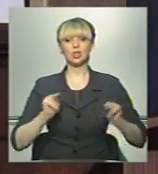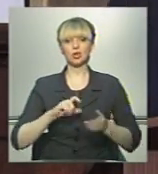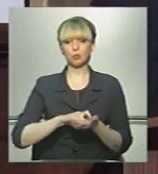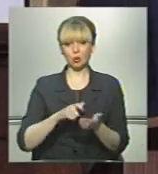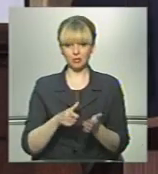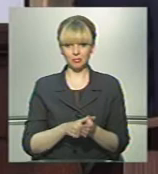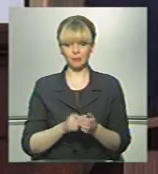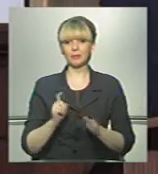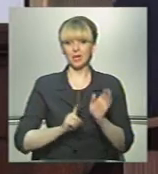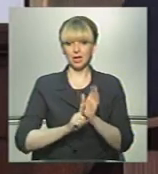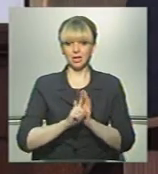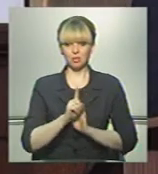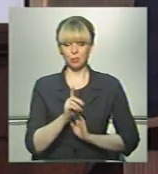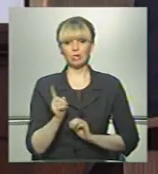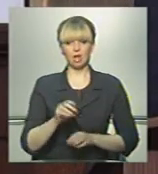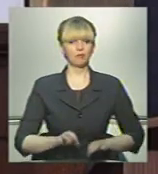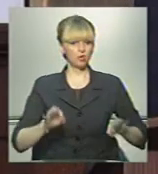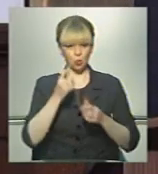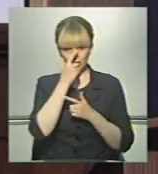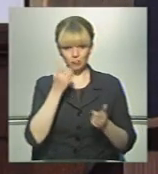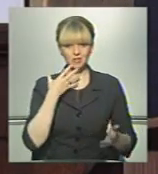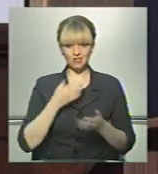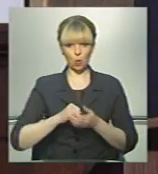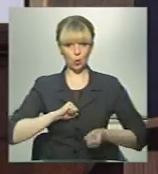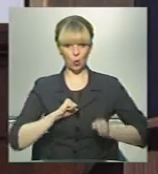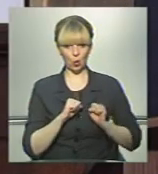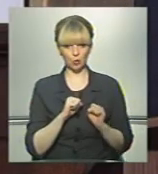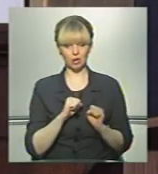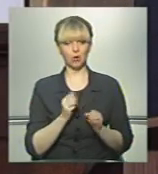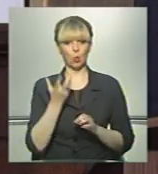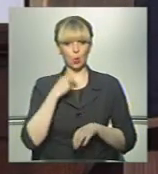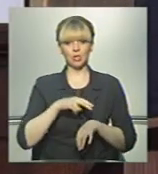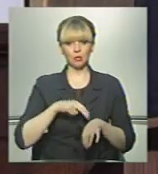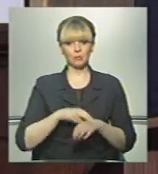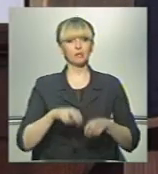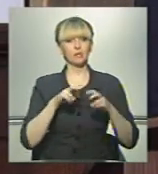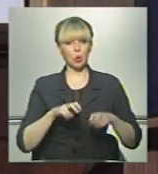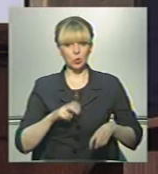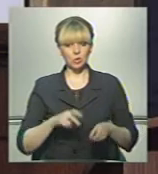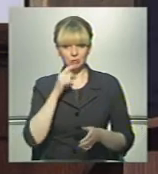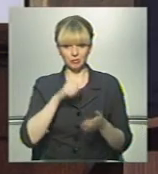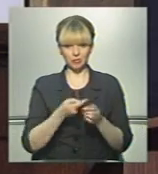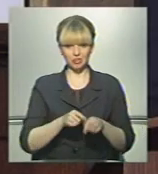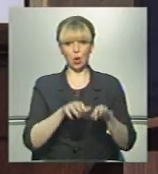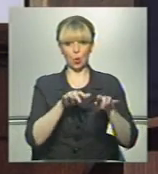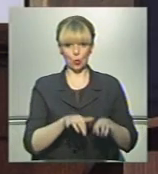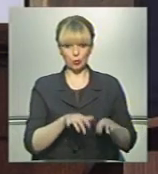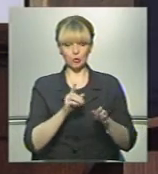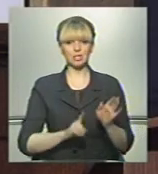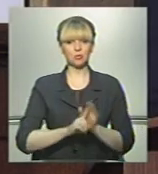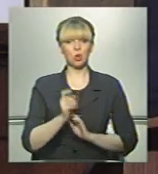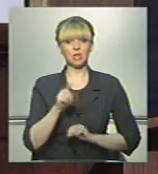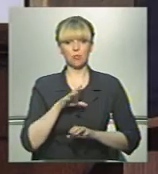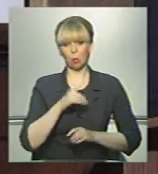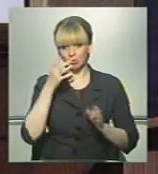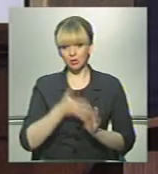кімнати. Спочатку навіть нічого не повідомивши своїх колег. І коли поліцейські розслідували і дійшли до цього комп'ютера, спочатку навіть